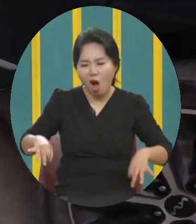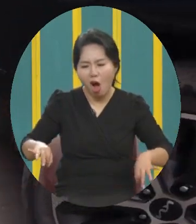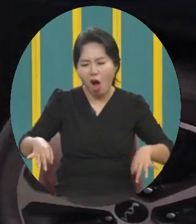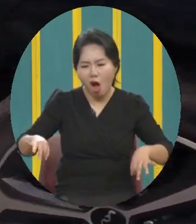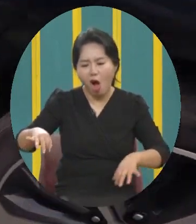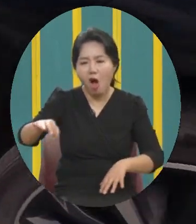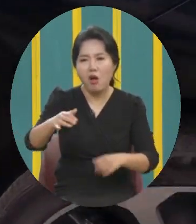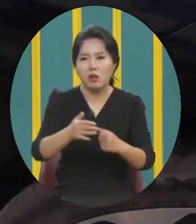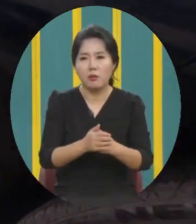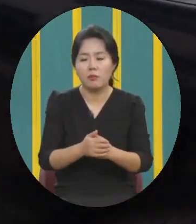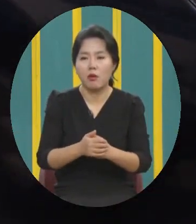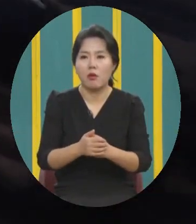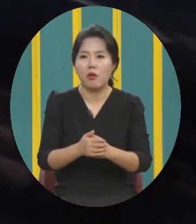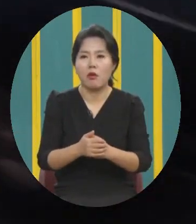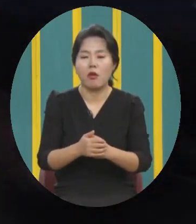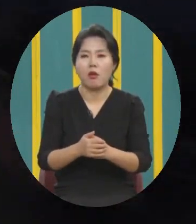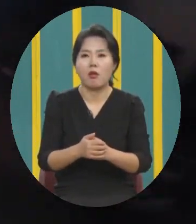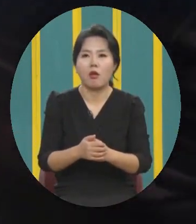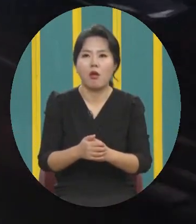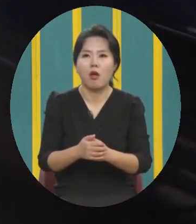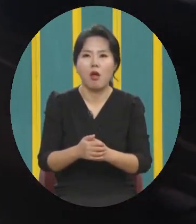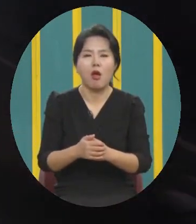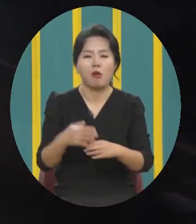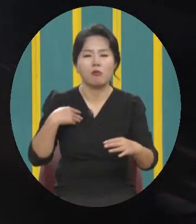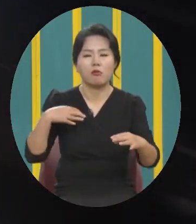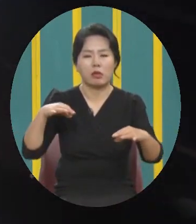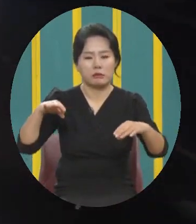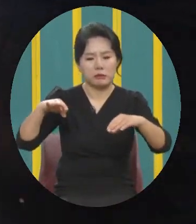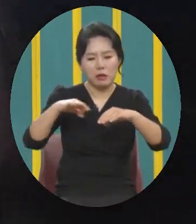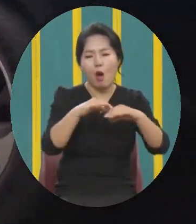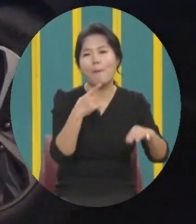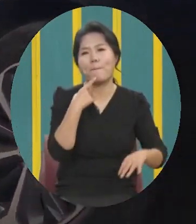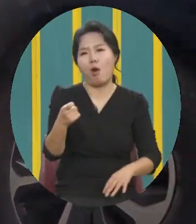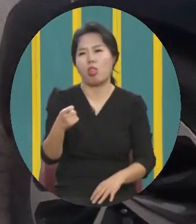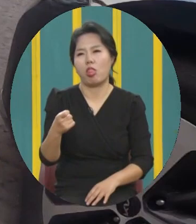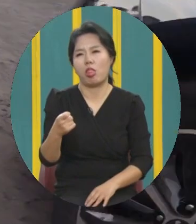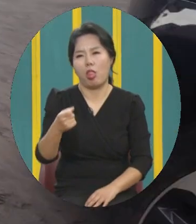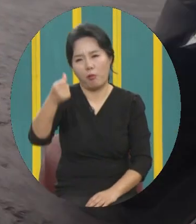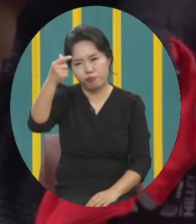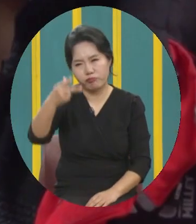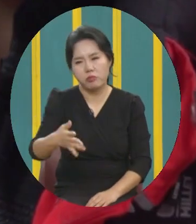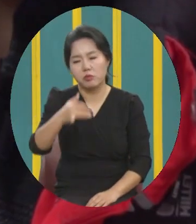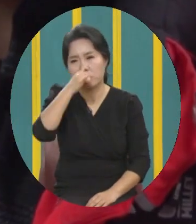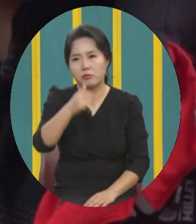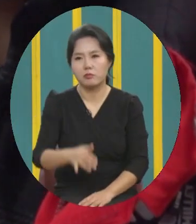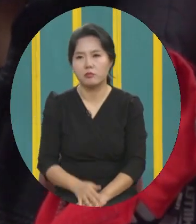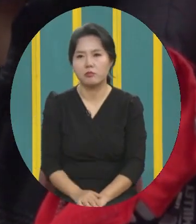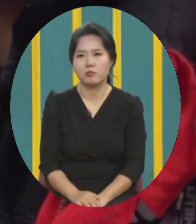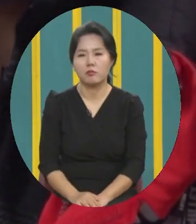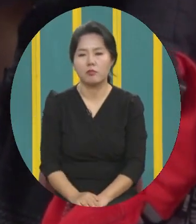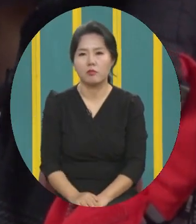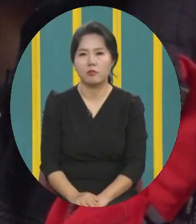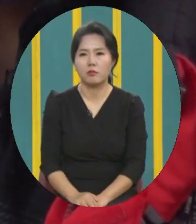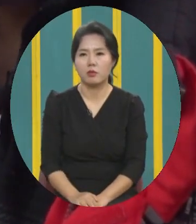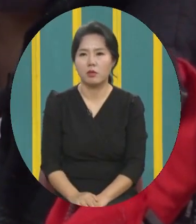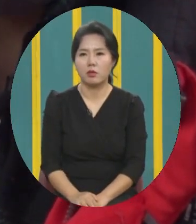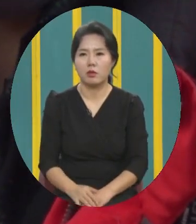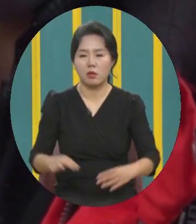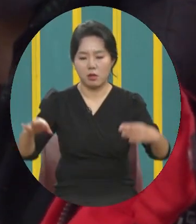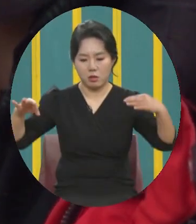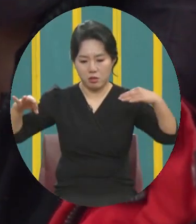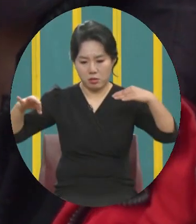실제로 사고로 이어질 수 있는 아찔한 순간들이 여러 차례 이어집니다. 차와 교차하는